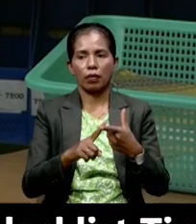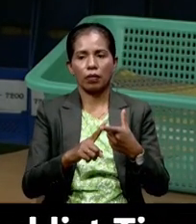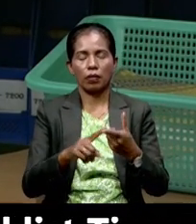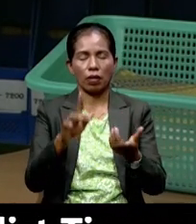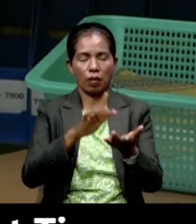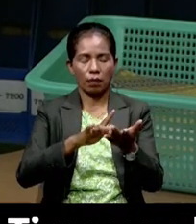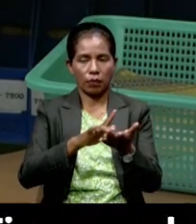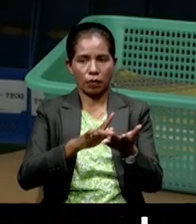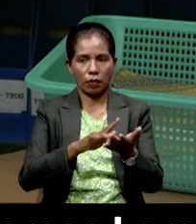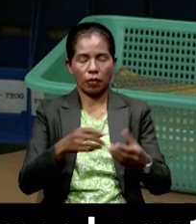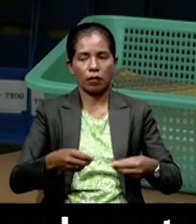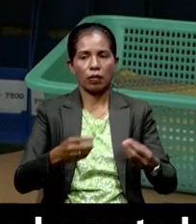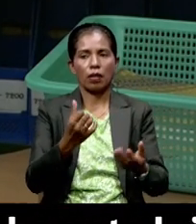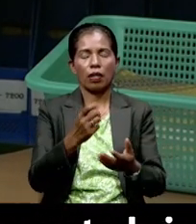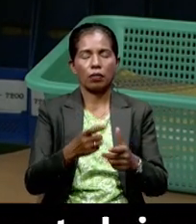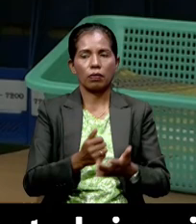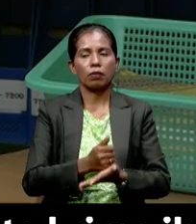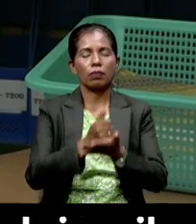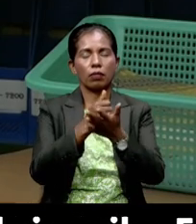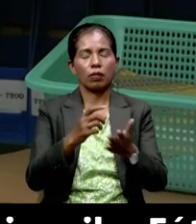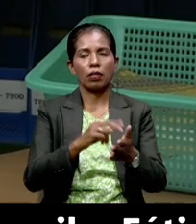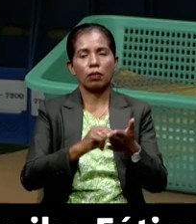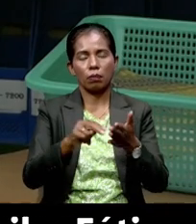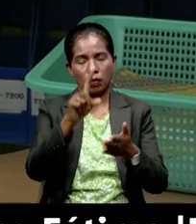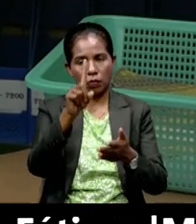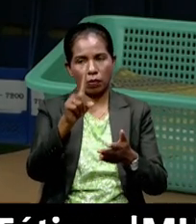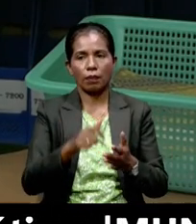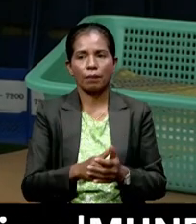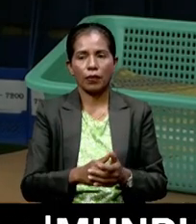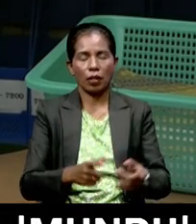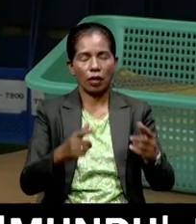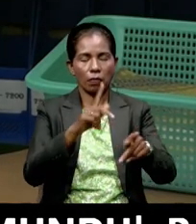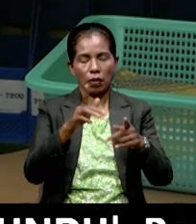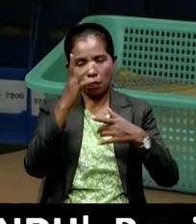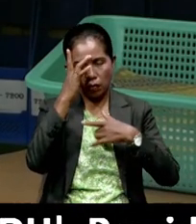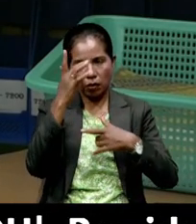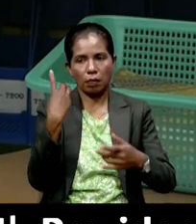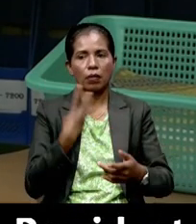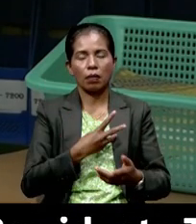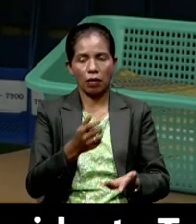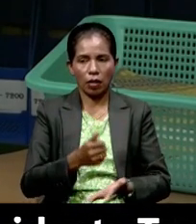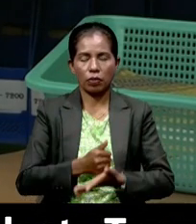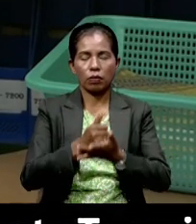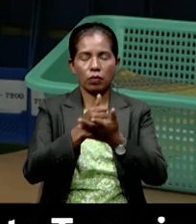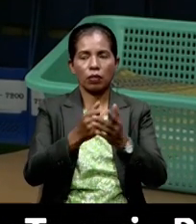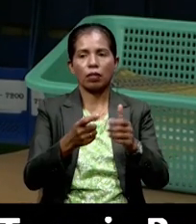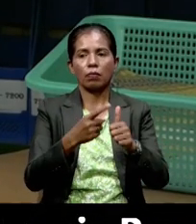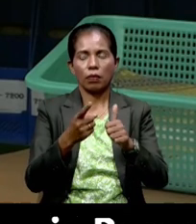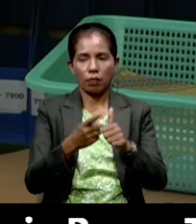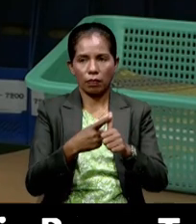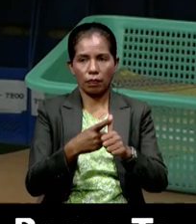itu hanya pelayanan nomor dua ya kalau datang pasien kami atendemen tu nene pertama